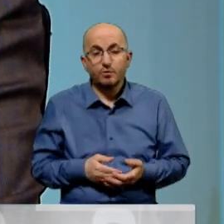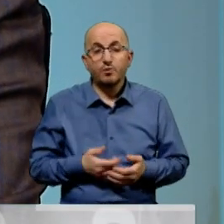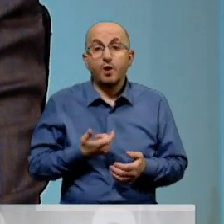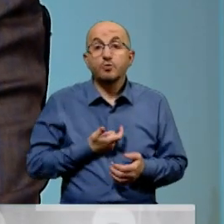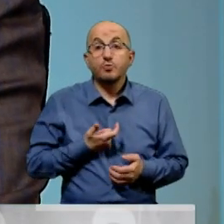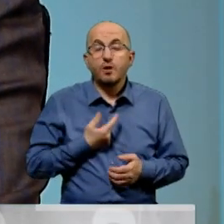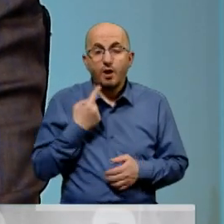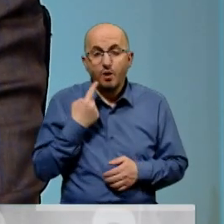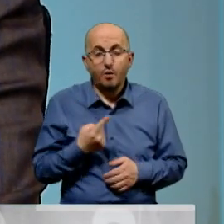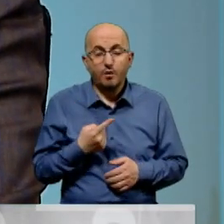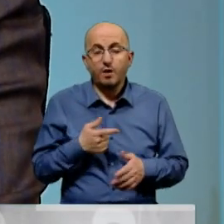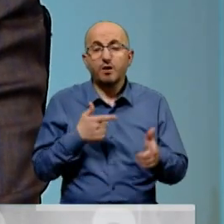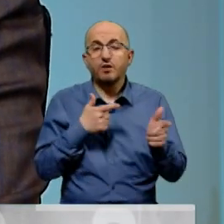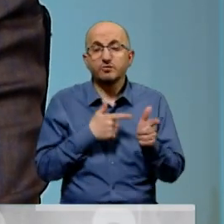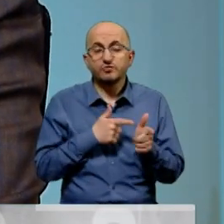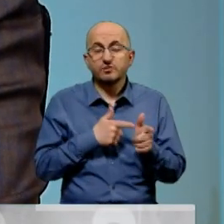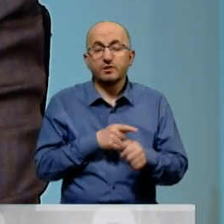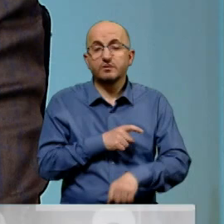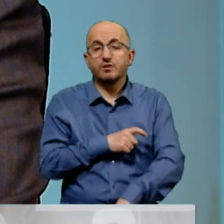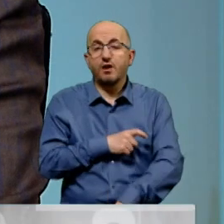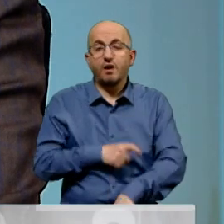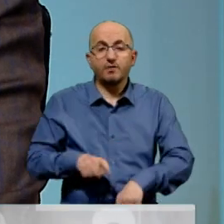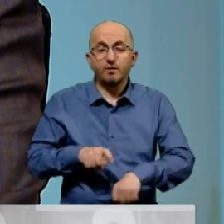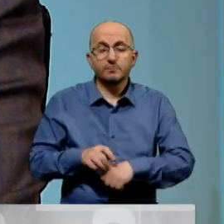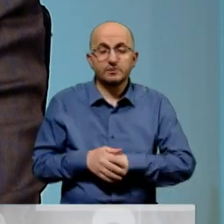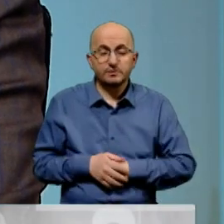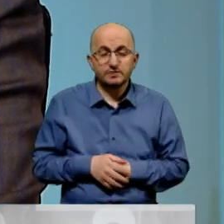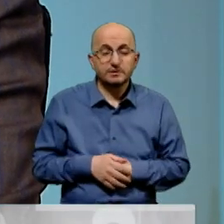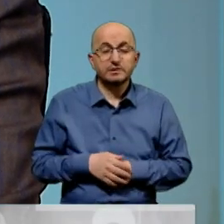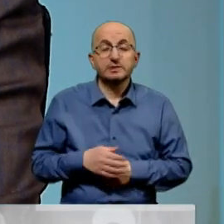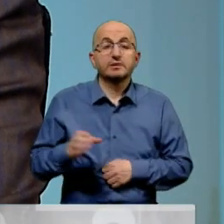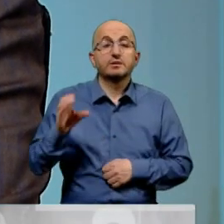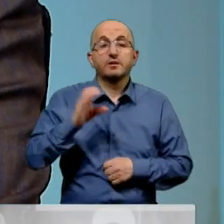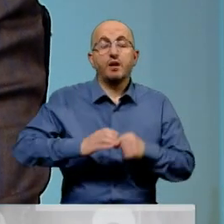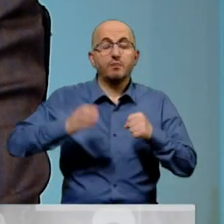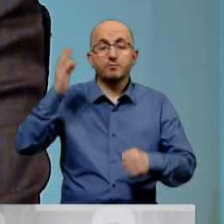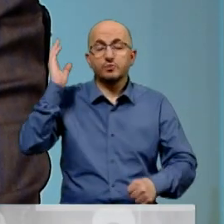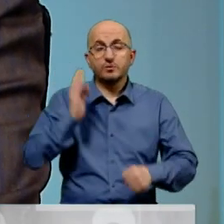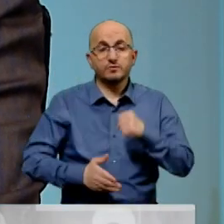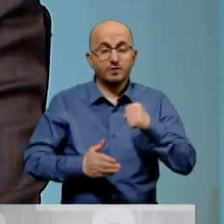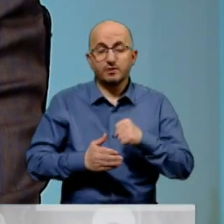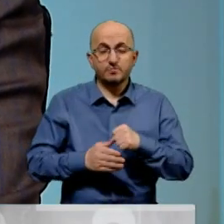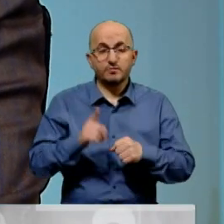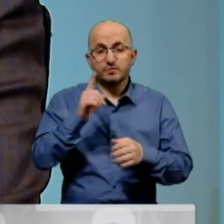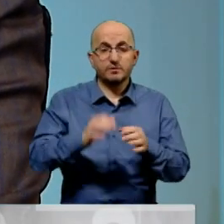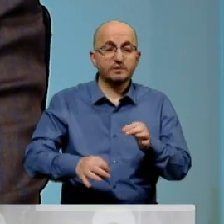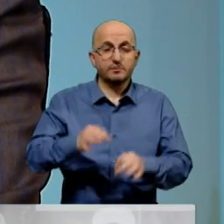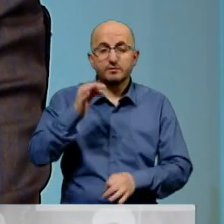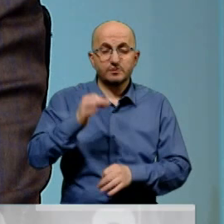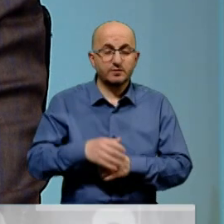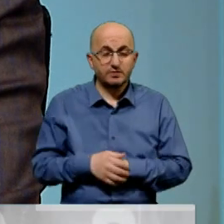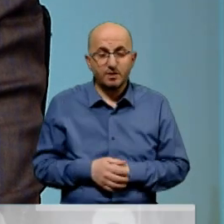göre eşcinsellik haramdır dinen yasaklanmıştır bir kimsenin